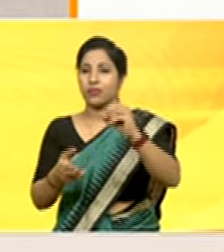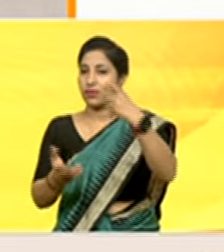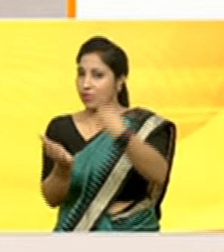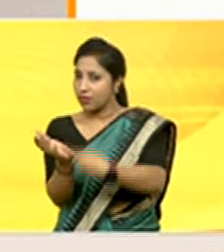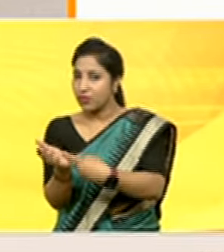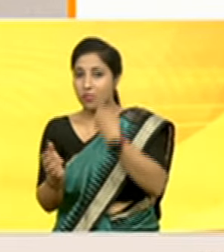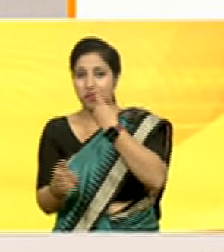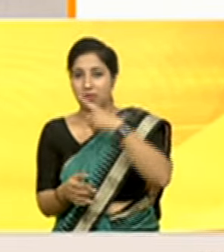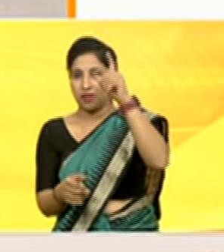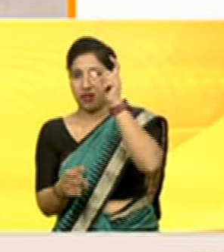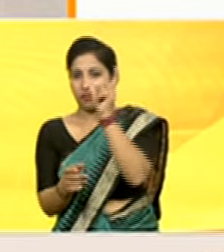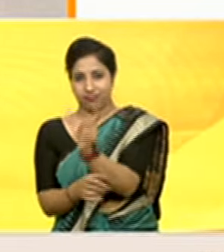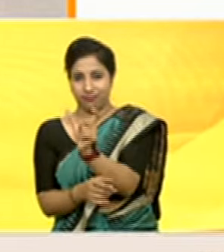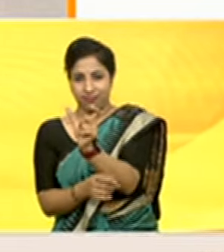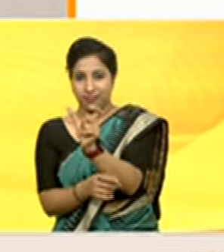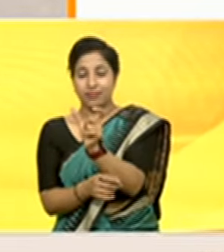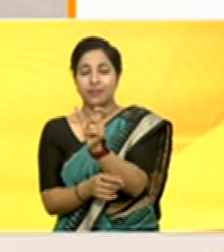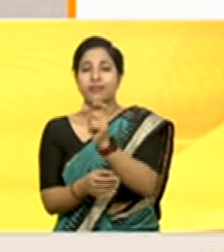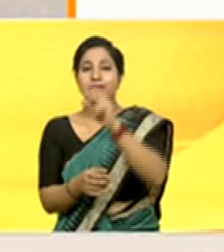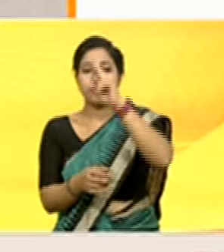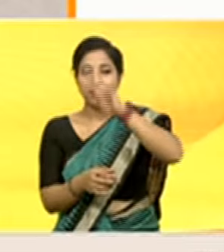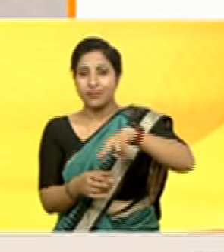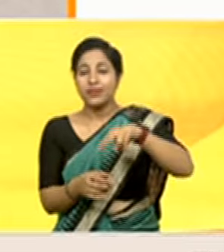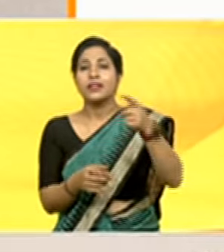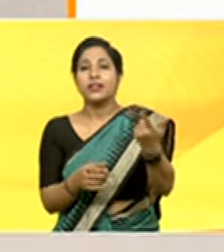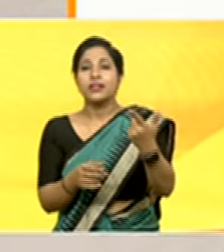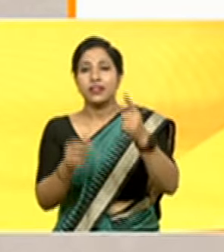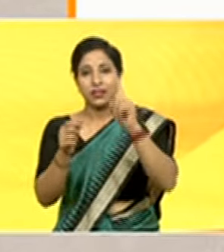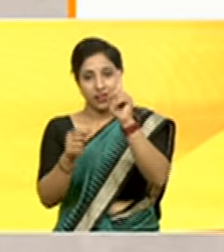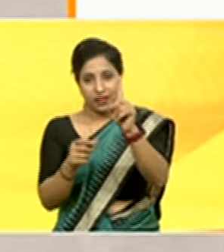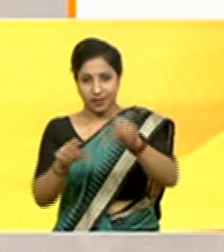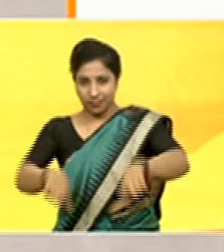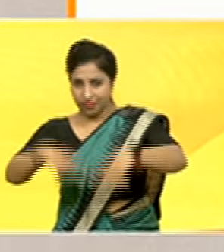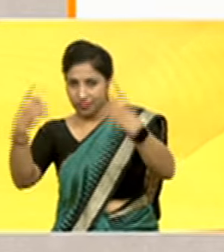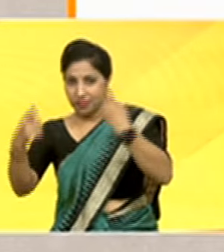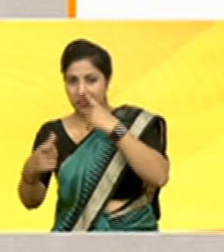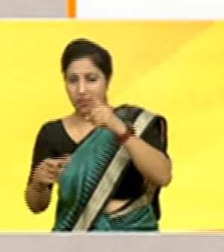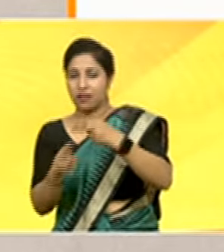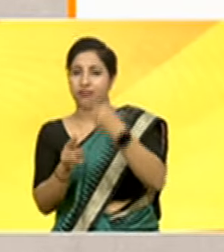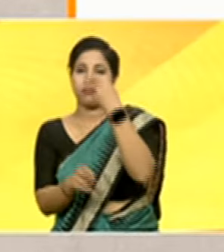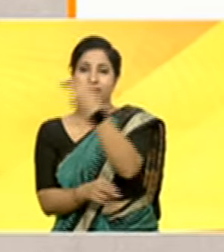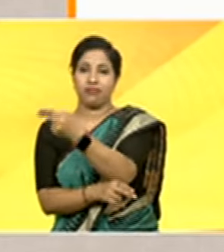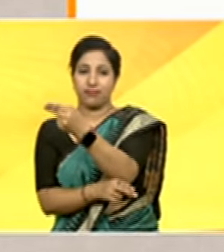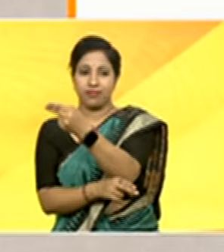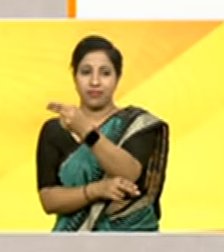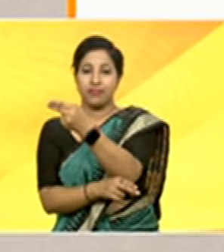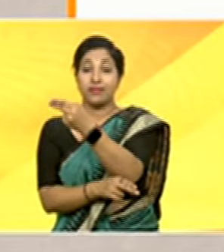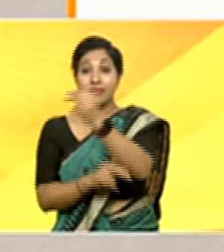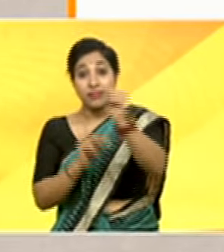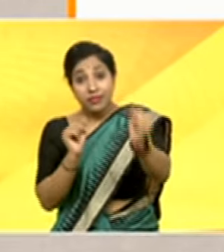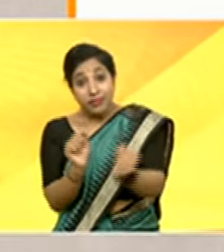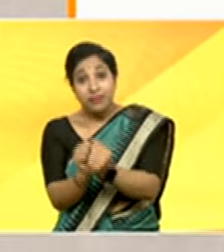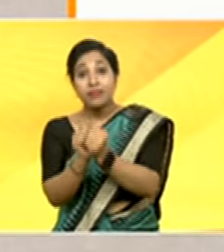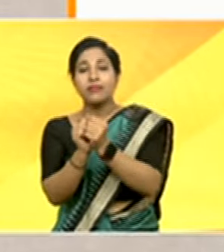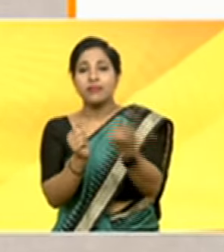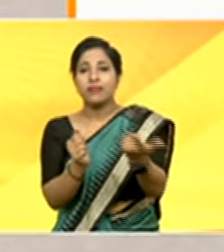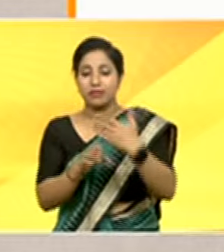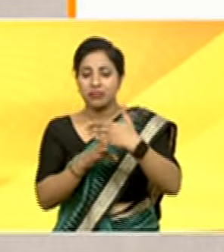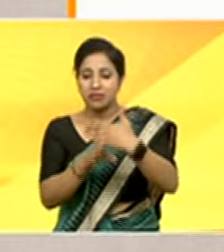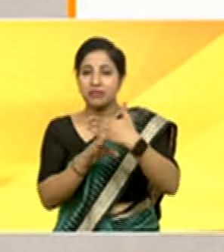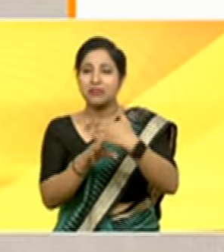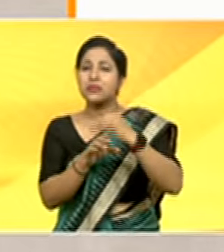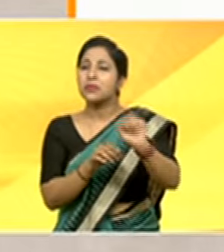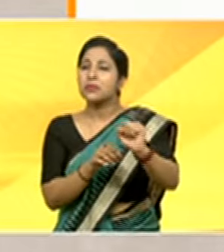हैस्टेग एक पैड मा के नाम इसके साथ साजा